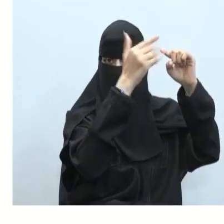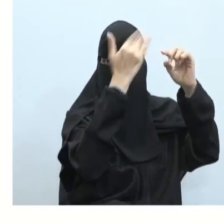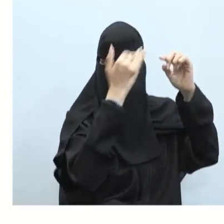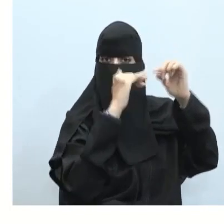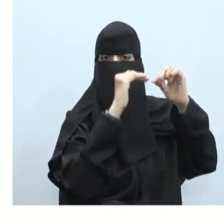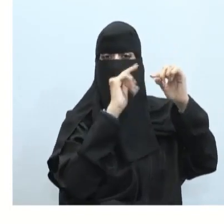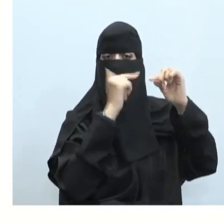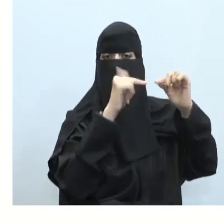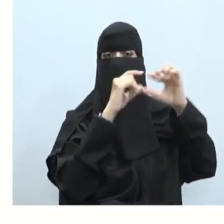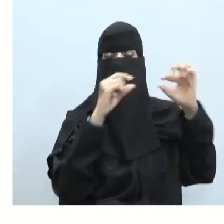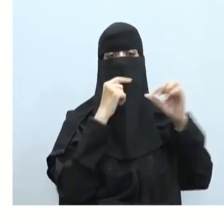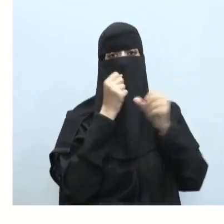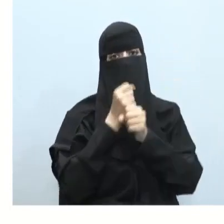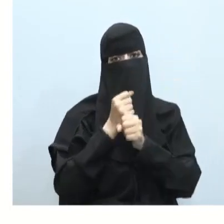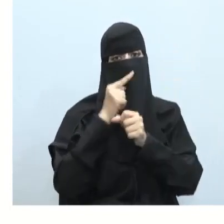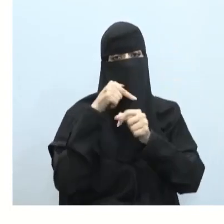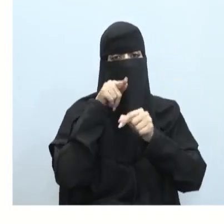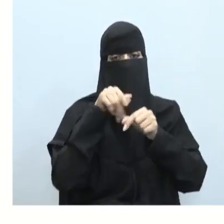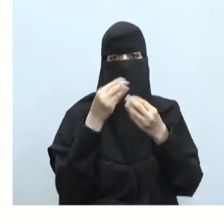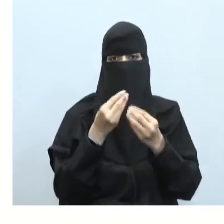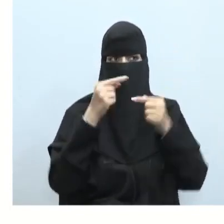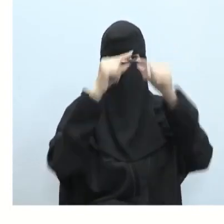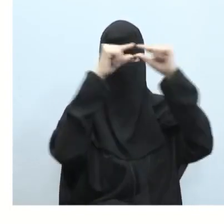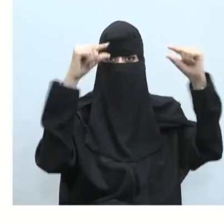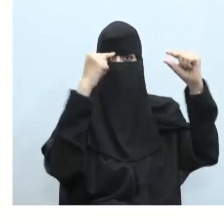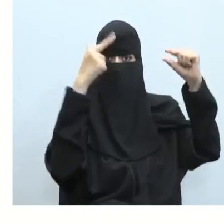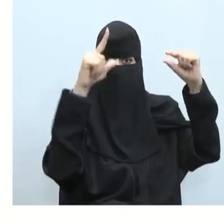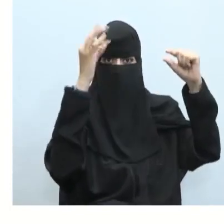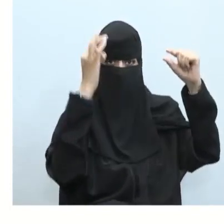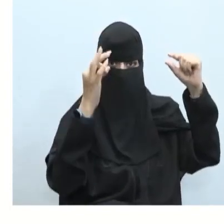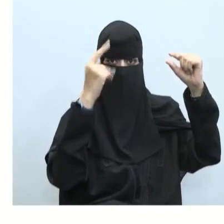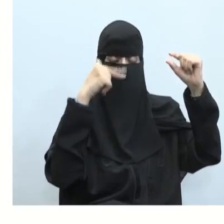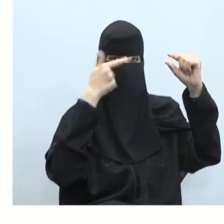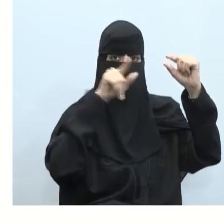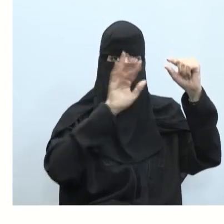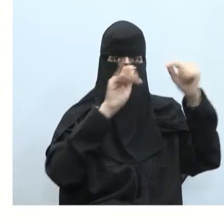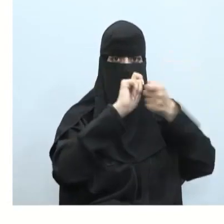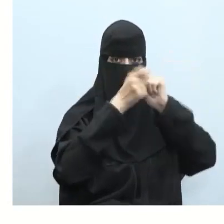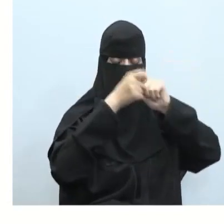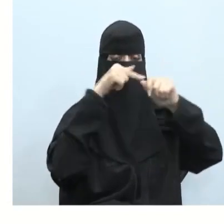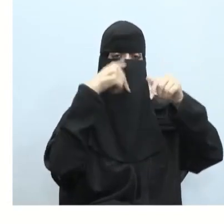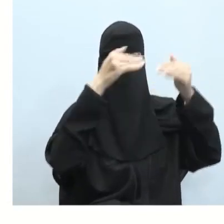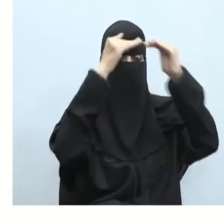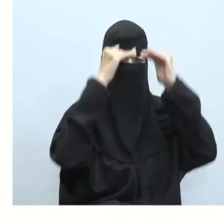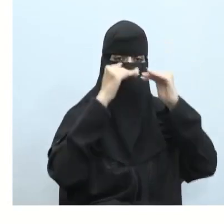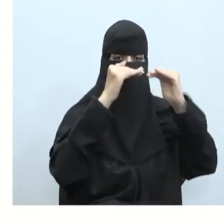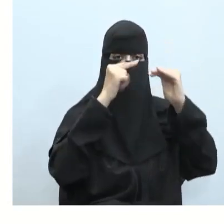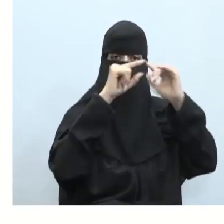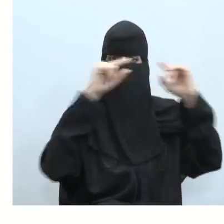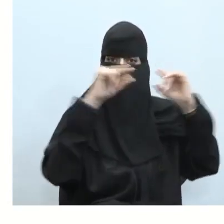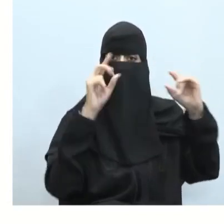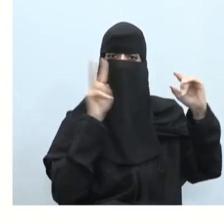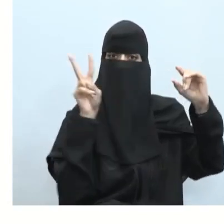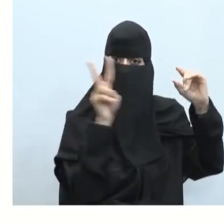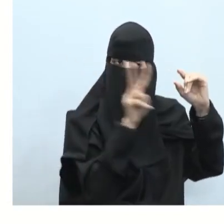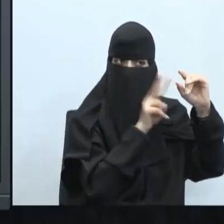ويتوقف بانتظار اصلاح اخطاء هذا السطر اصلحت هذه الاخطاء ينتقل الى الكتله التاليه او السطر